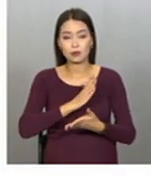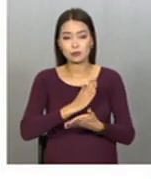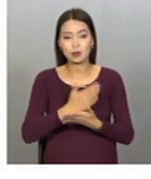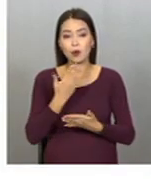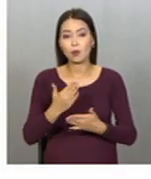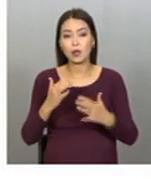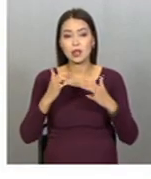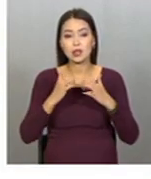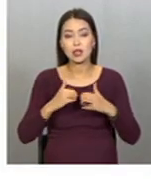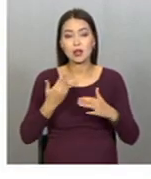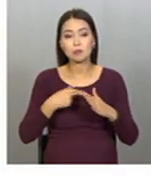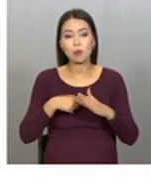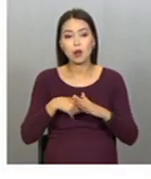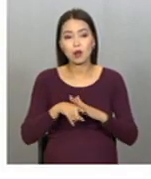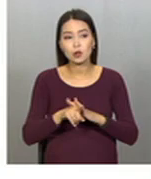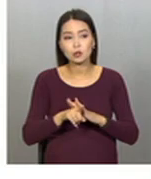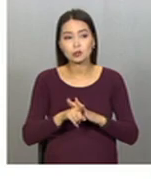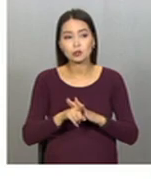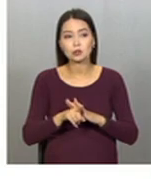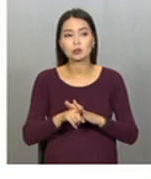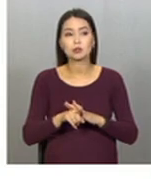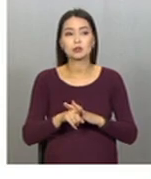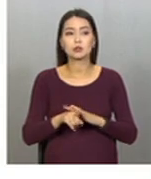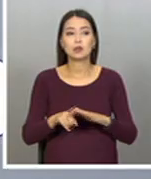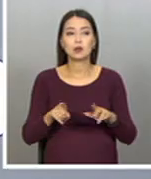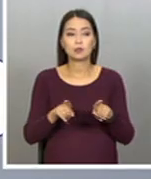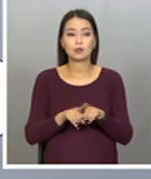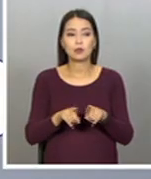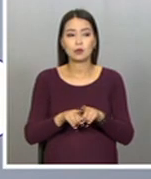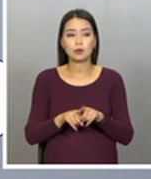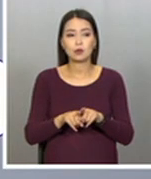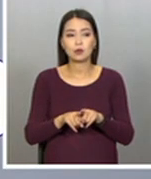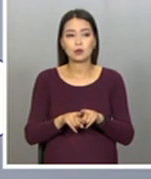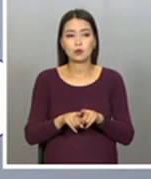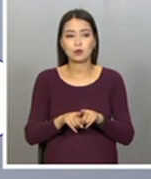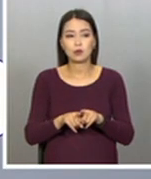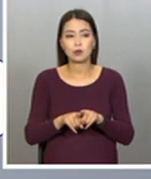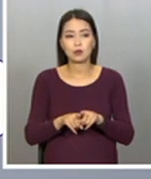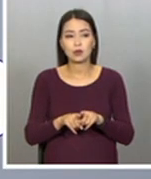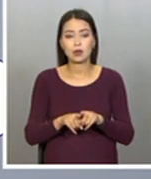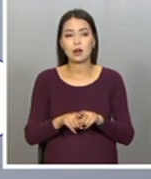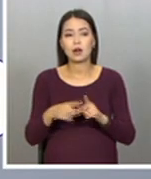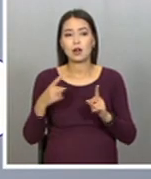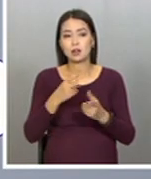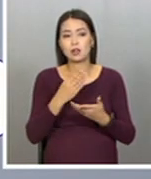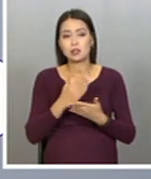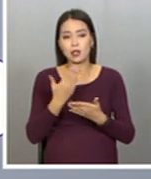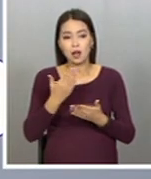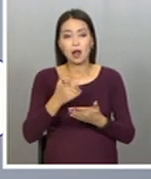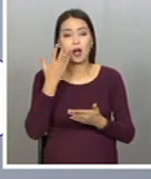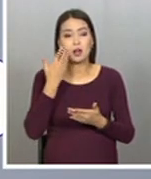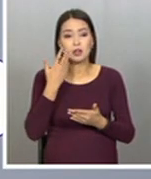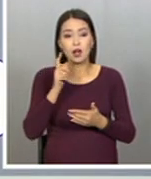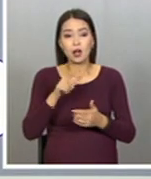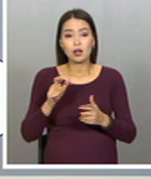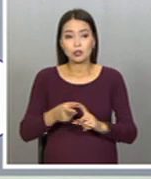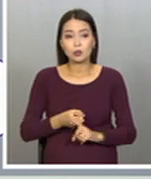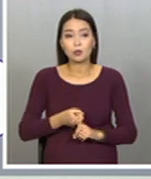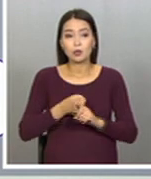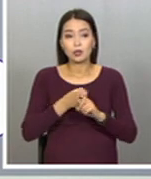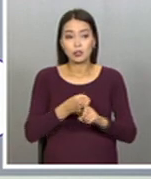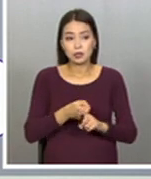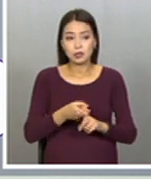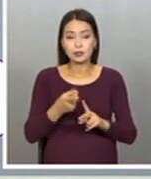болады, қоздырушылары болады. Яғни адам жұқтыру кезінде дернәсілдер